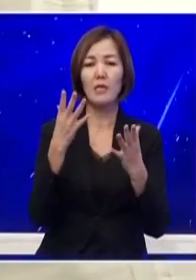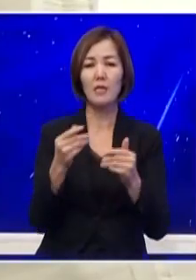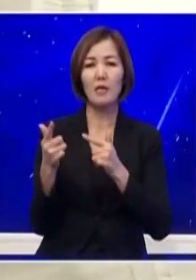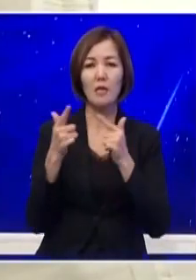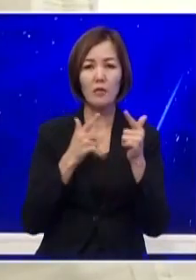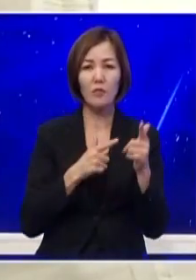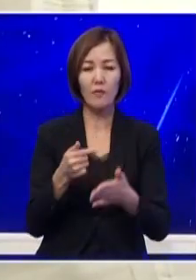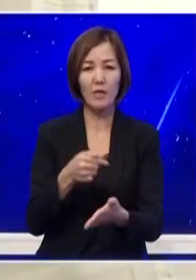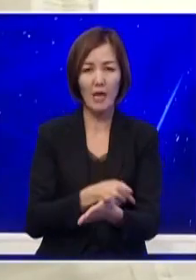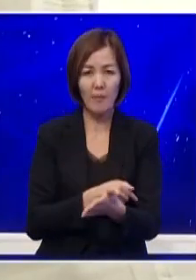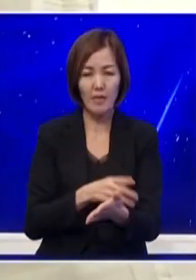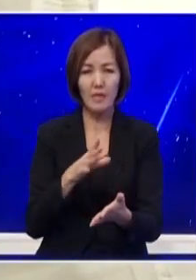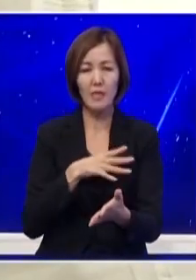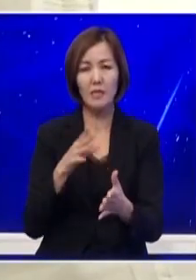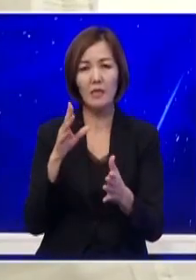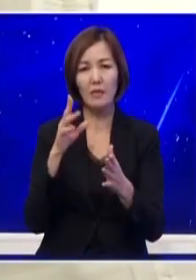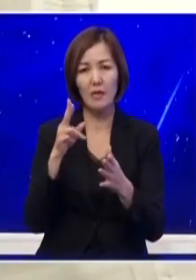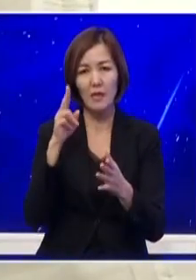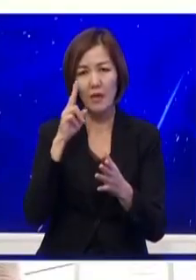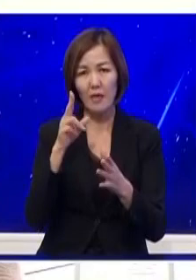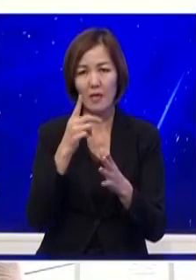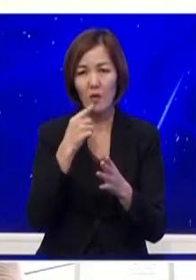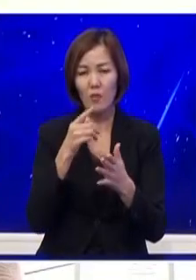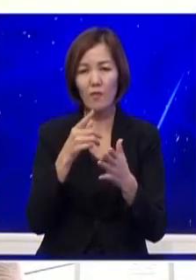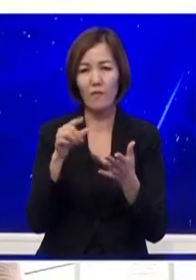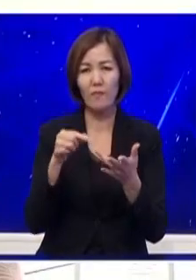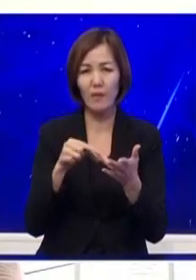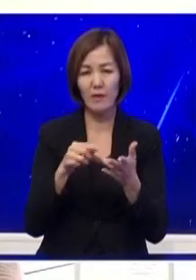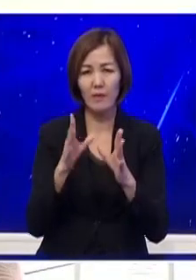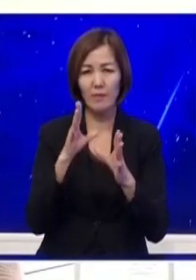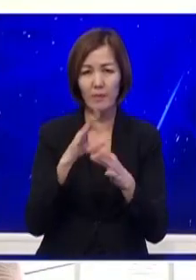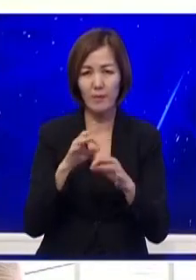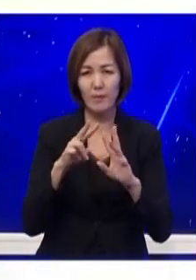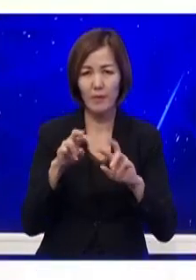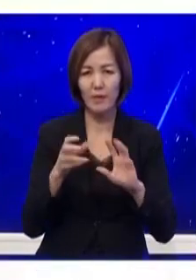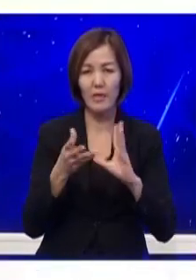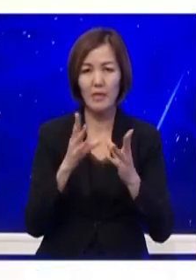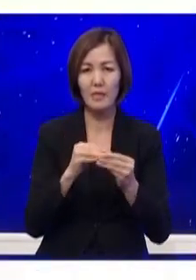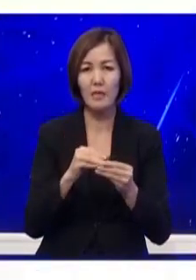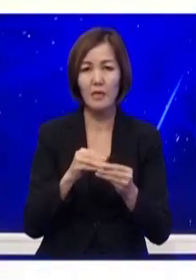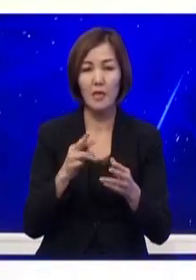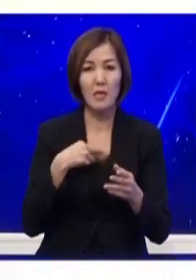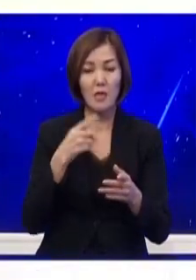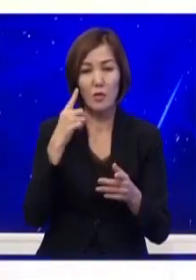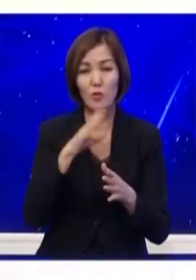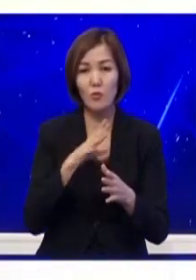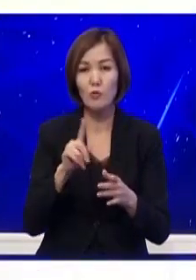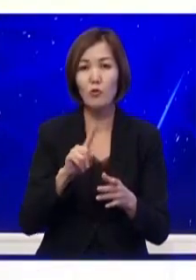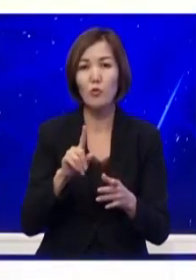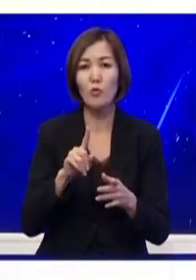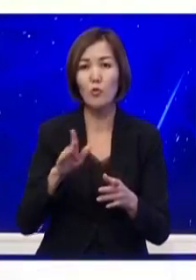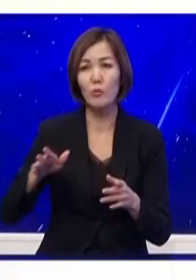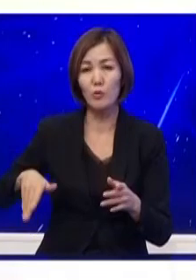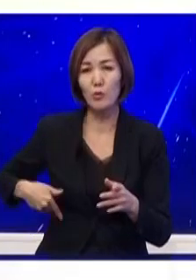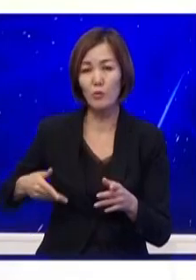готовили, капельницы ставили, анализы все повторно брали. Даже не ожидала, что детям... Вообще у детей вообще возможно, что